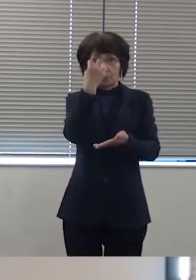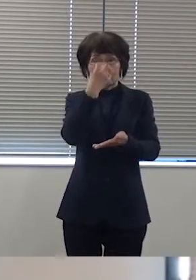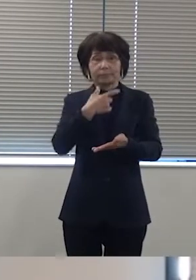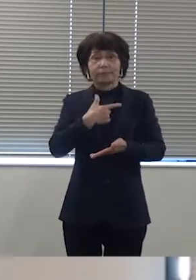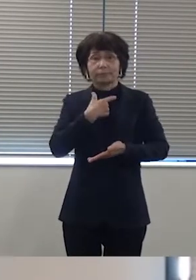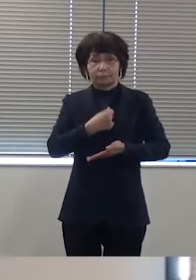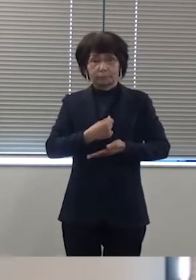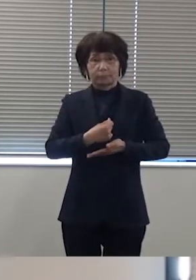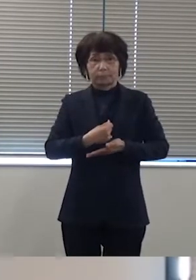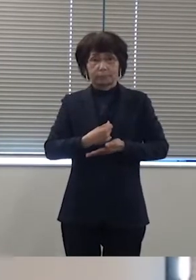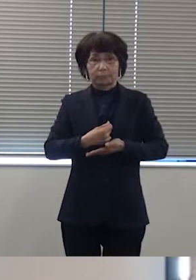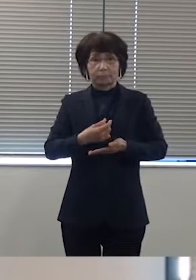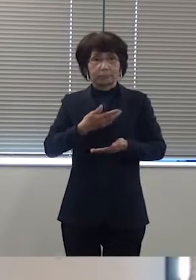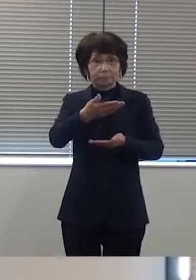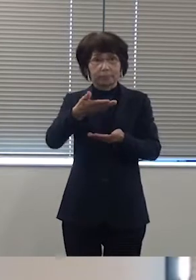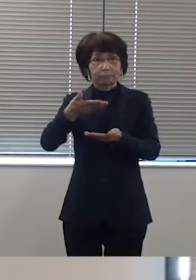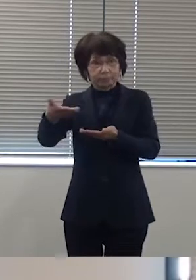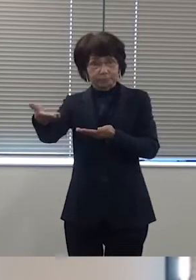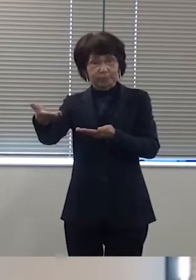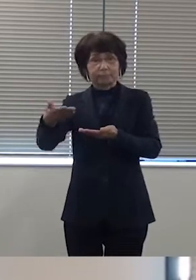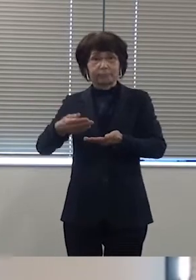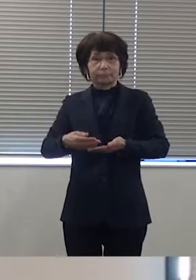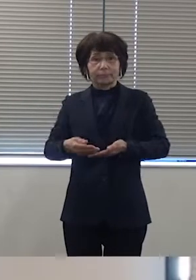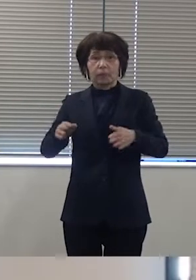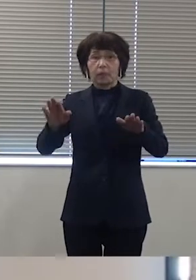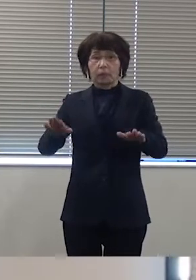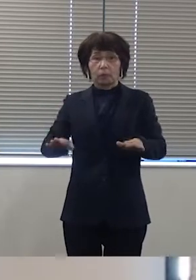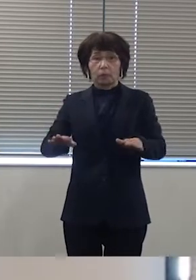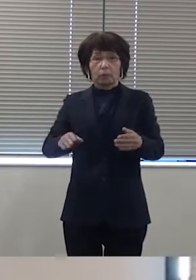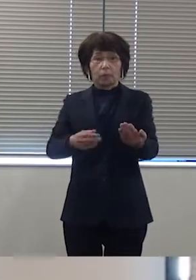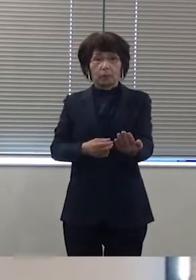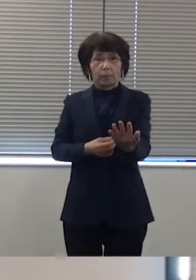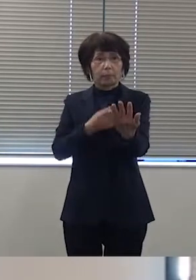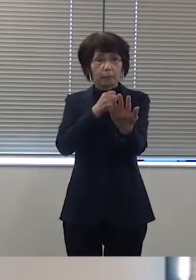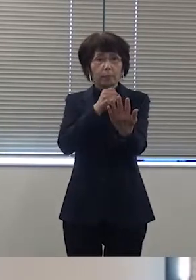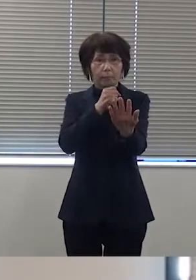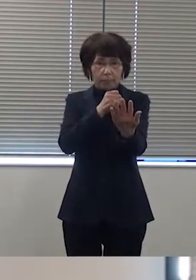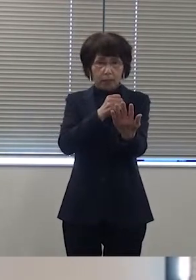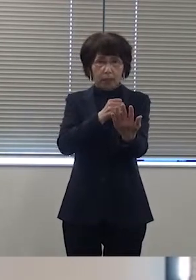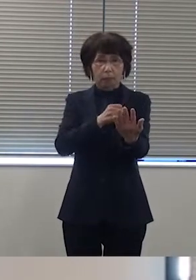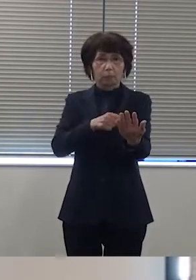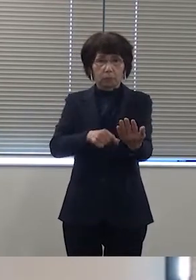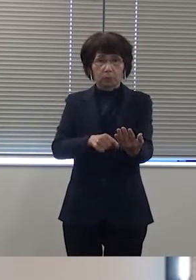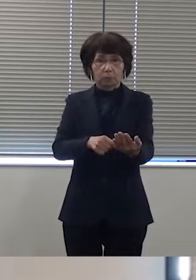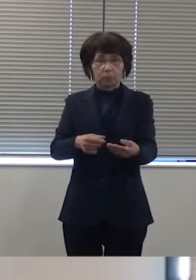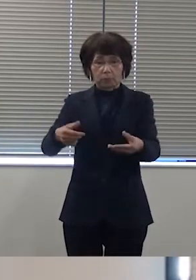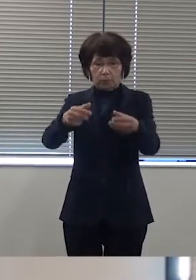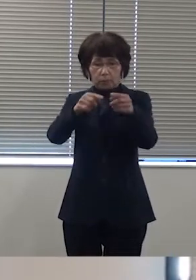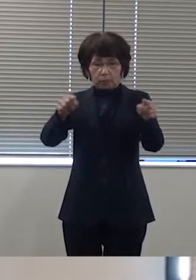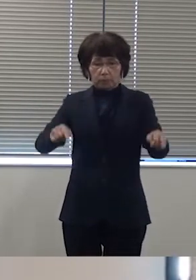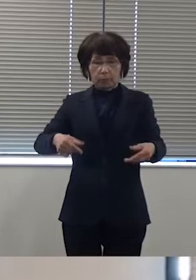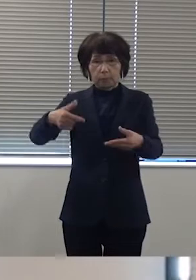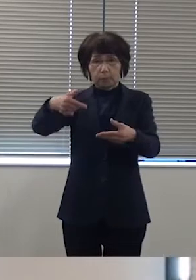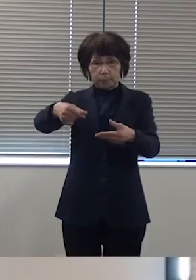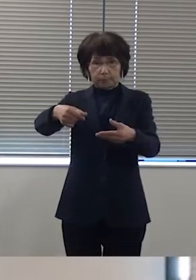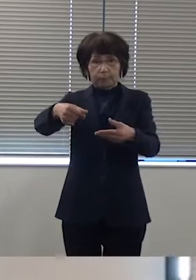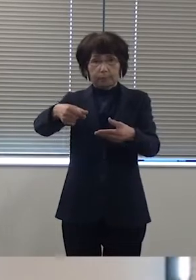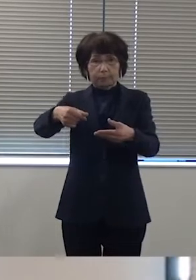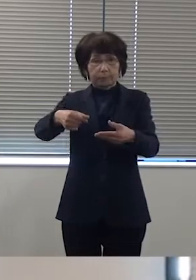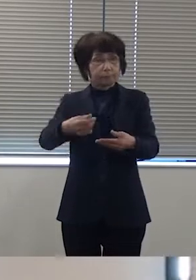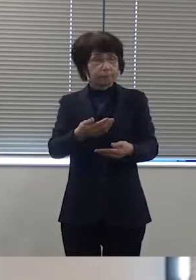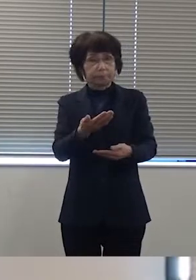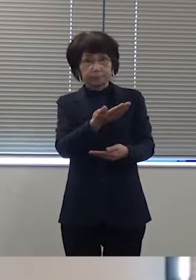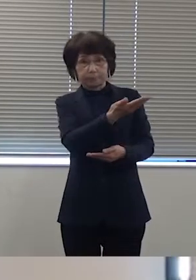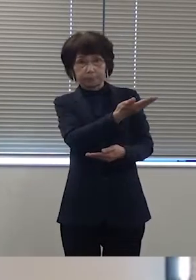せていただきます。議場配布いたしました今日の会見の次第、それからこっち口止め式ですね。まずこち